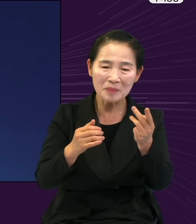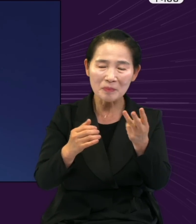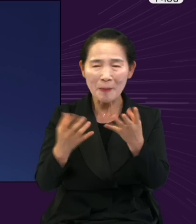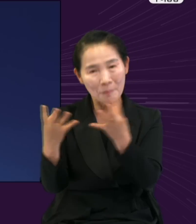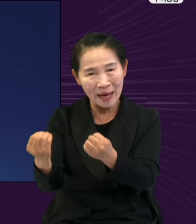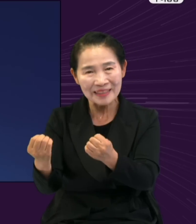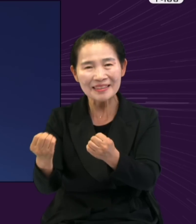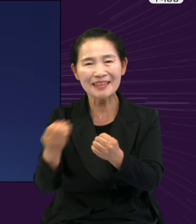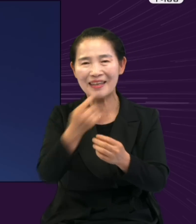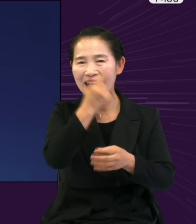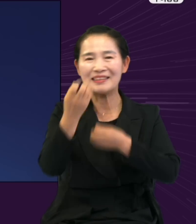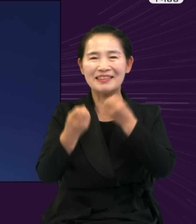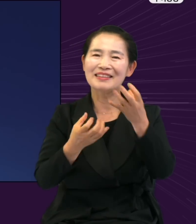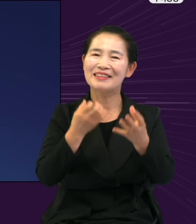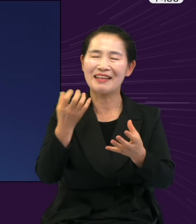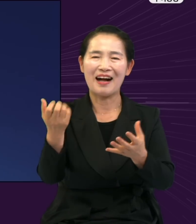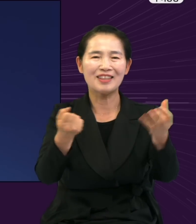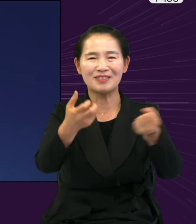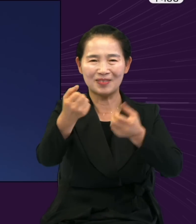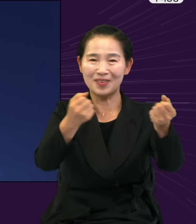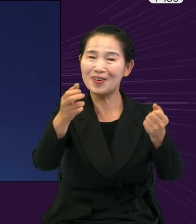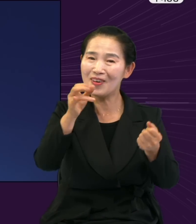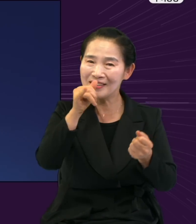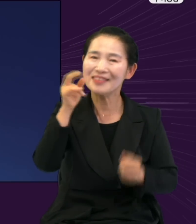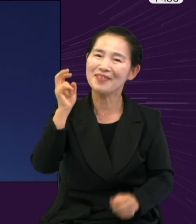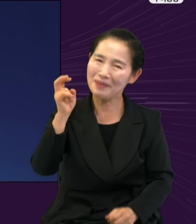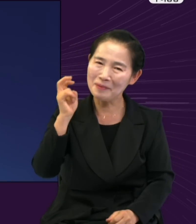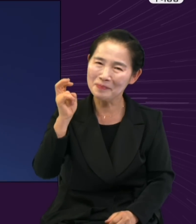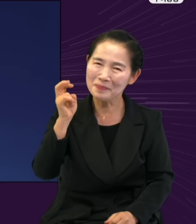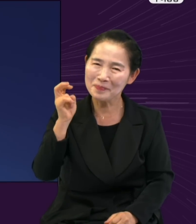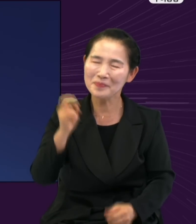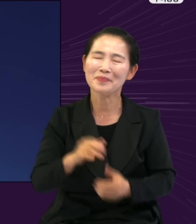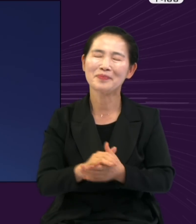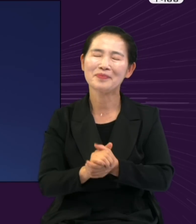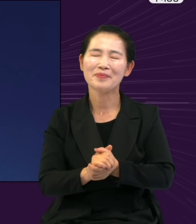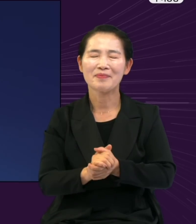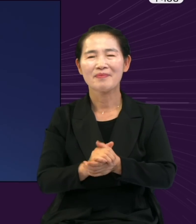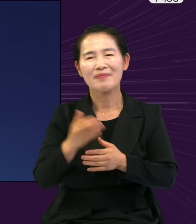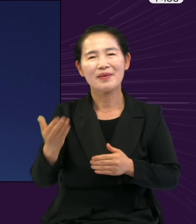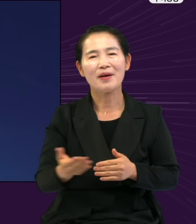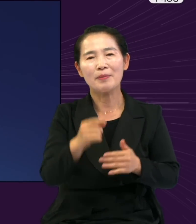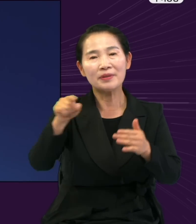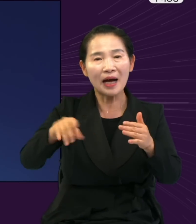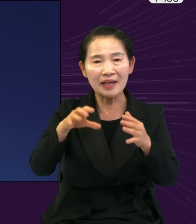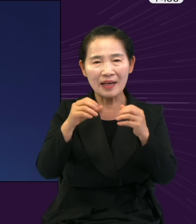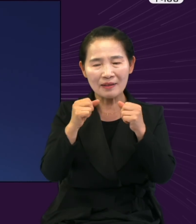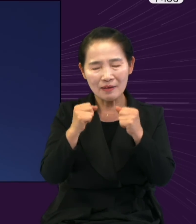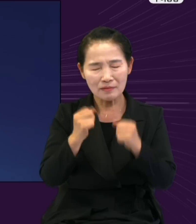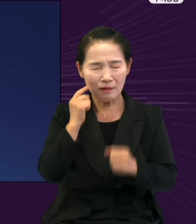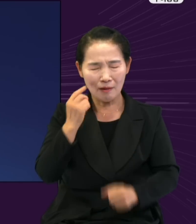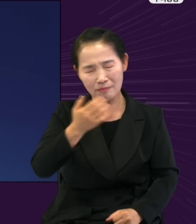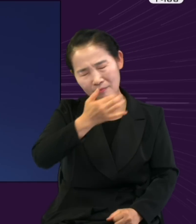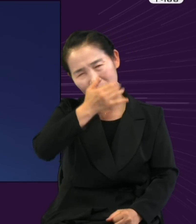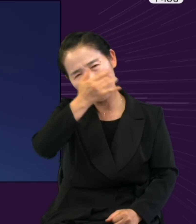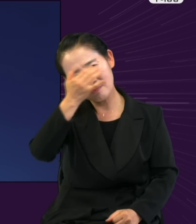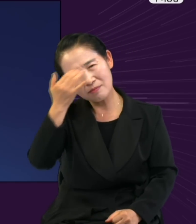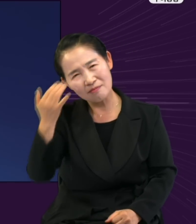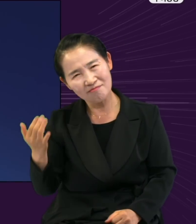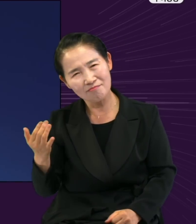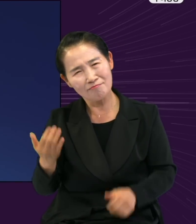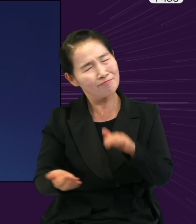살아오시면서 가지고 계실 거라고 생각합니다. 여러분 안에 계시는 아름다우신 하나님의 그 영광이